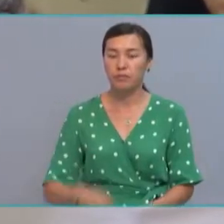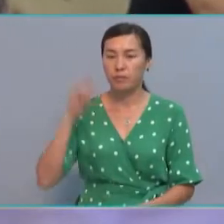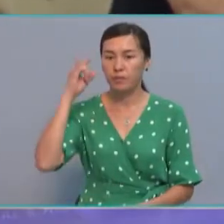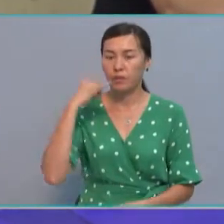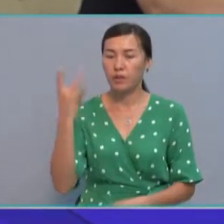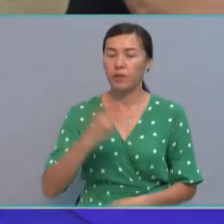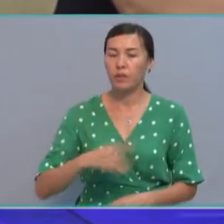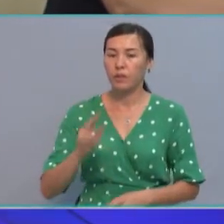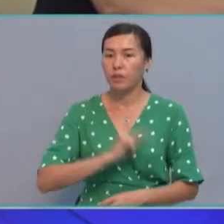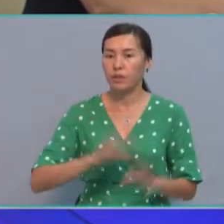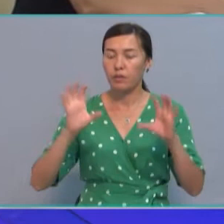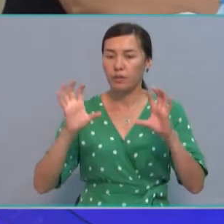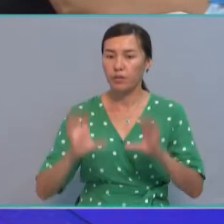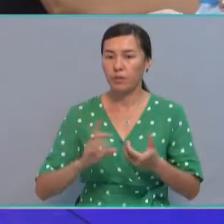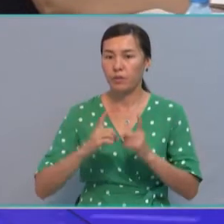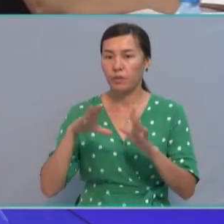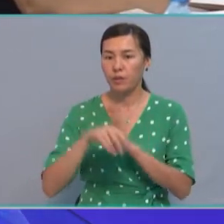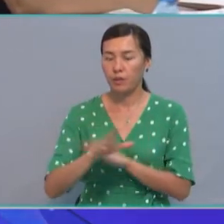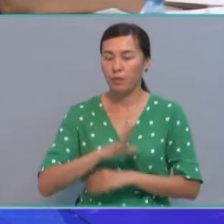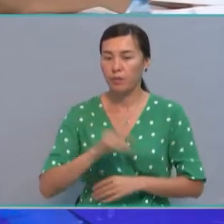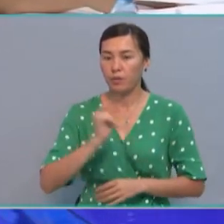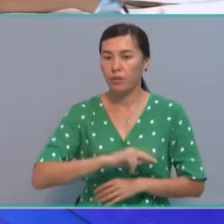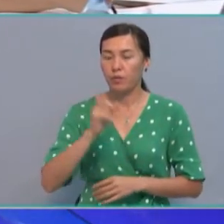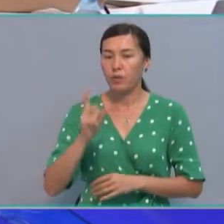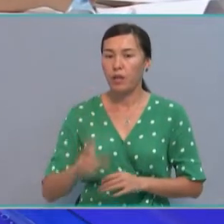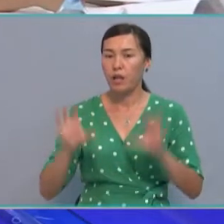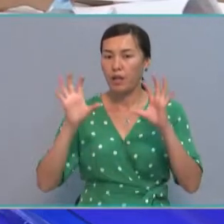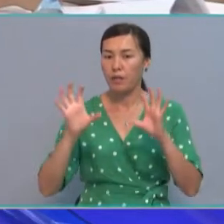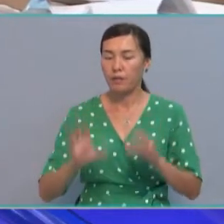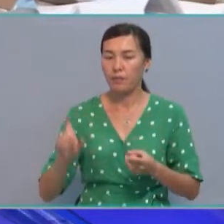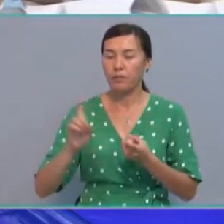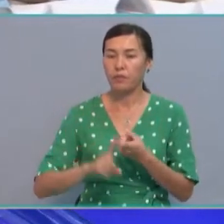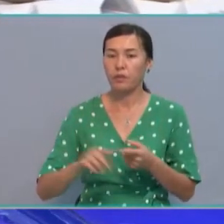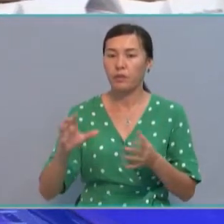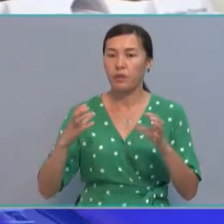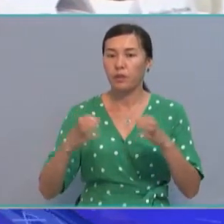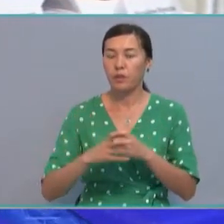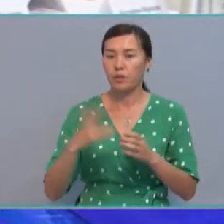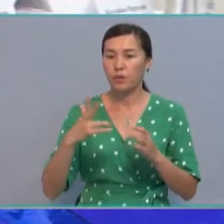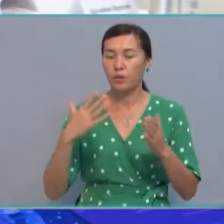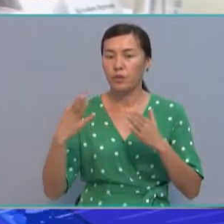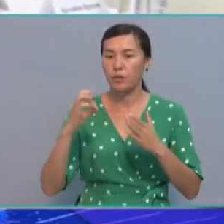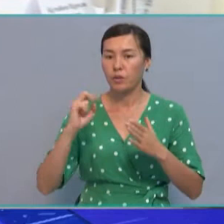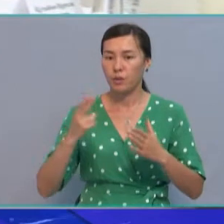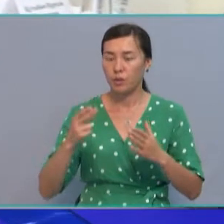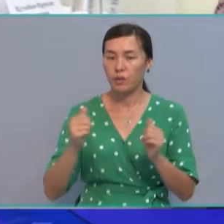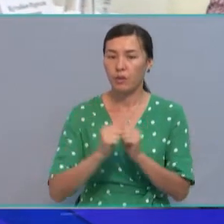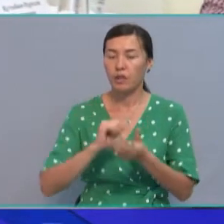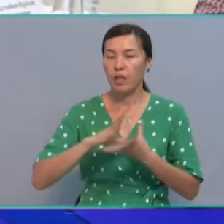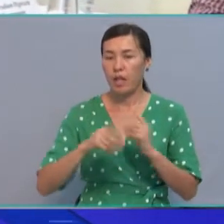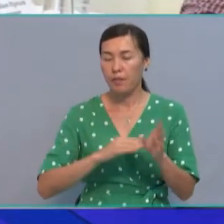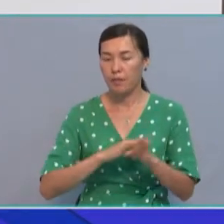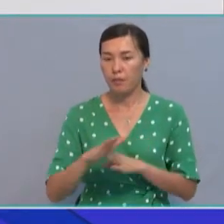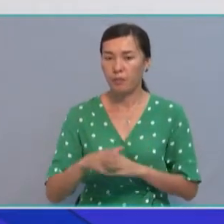Қазақстан Республикасының еңбек кодексіне өзгерістер енгізілді. Жұмысшылардың құқығын қорғауға байланысты ұжымдық шарт 3 шақты әлеуметтік әріптестік аясында